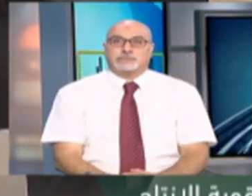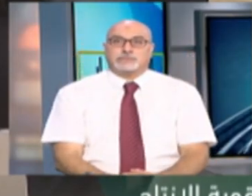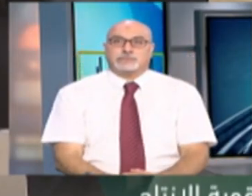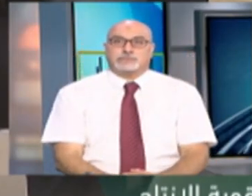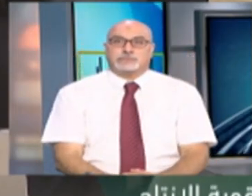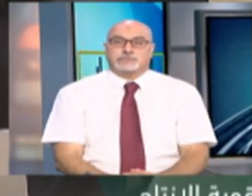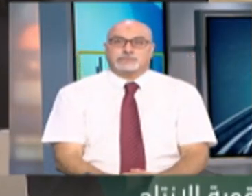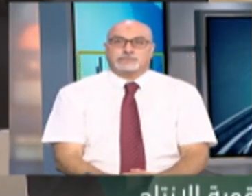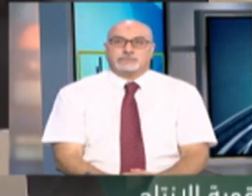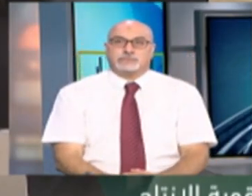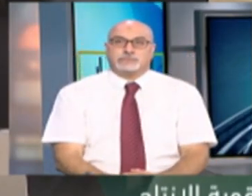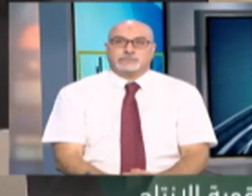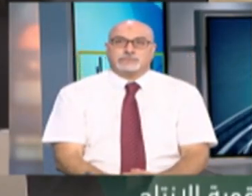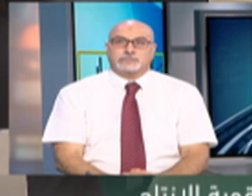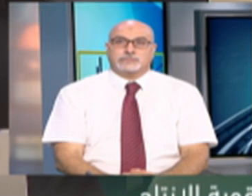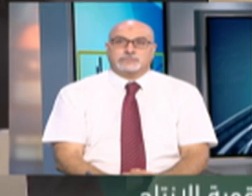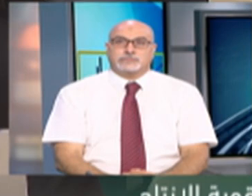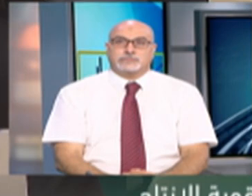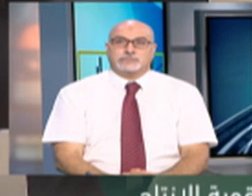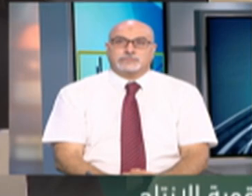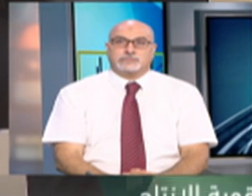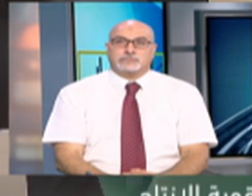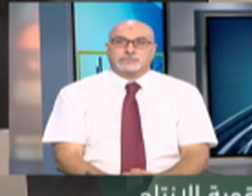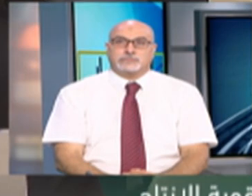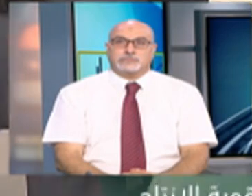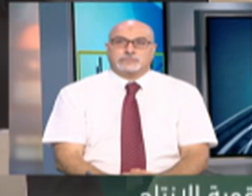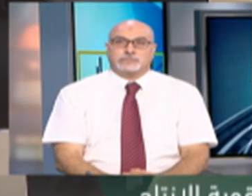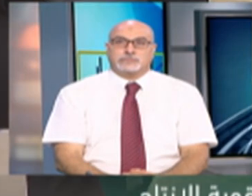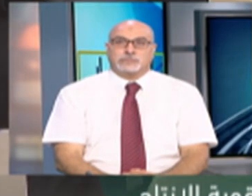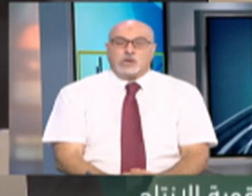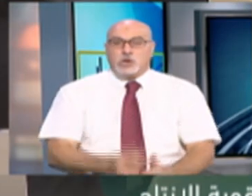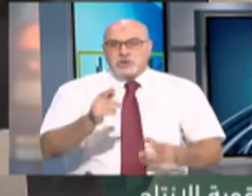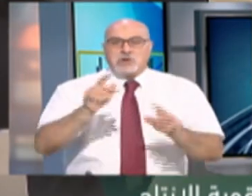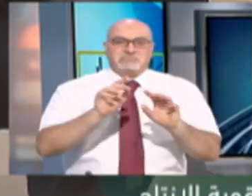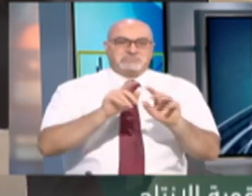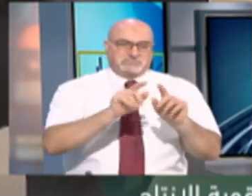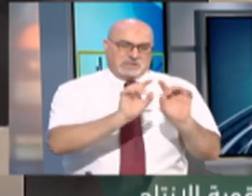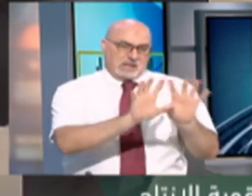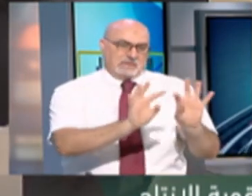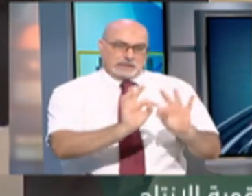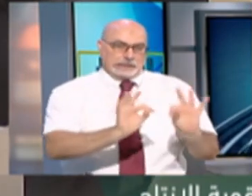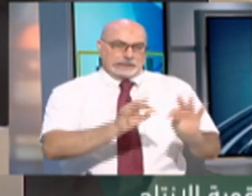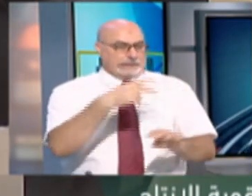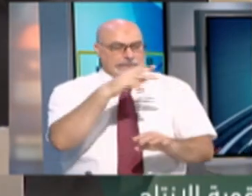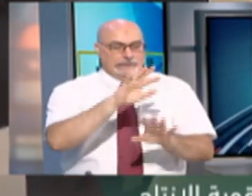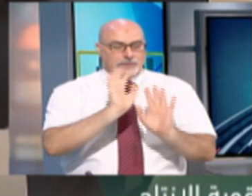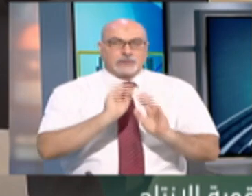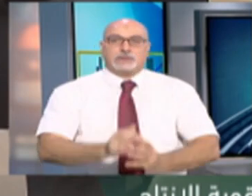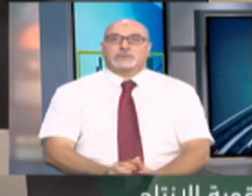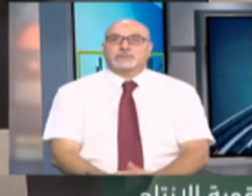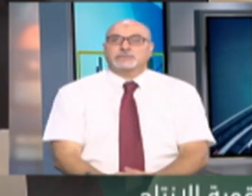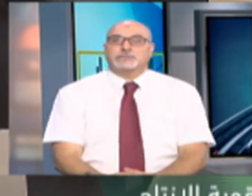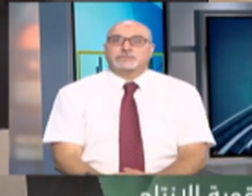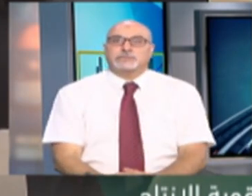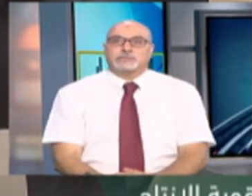تناقصية نظن. كل حال هذه أمور تقنية، أمور تقنية تتعلق بال